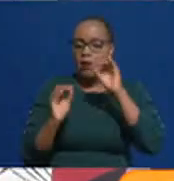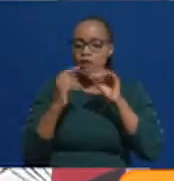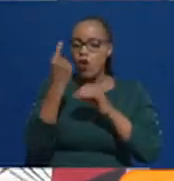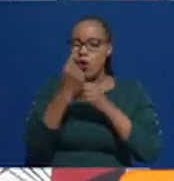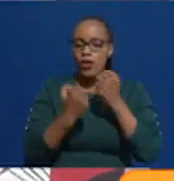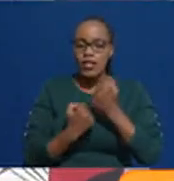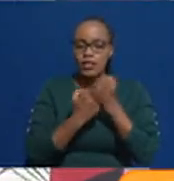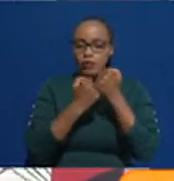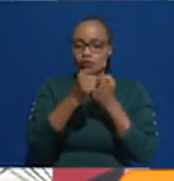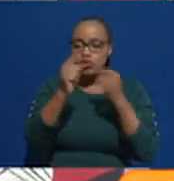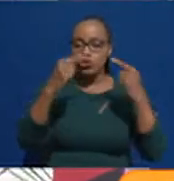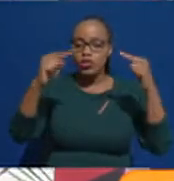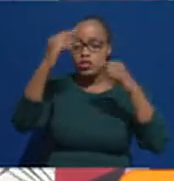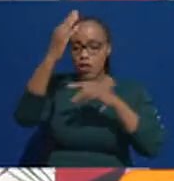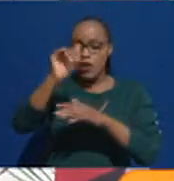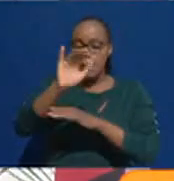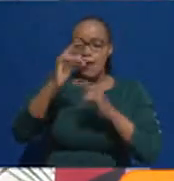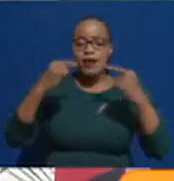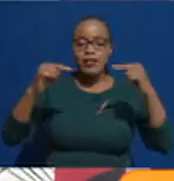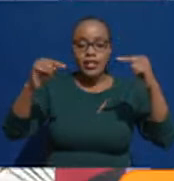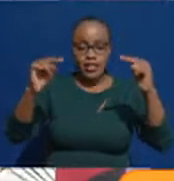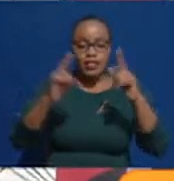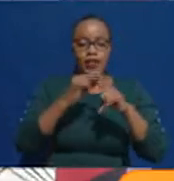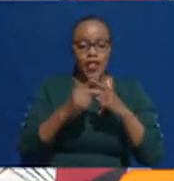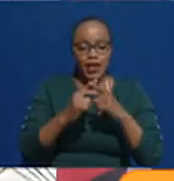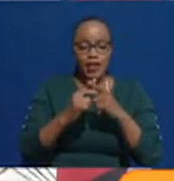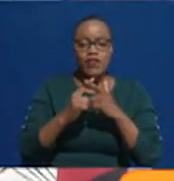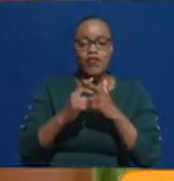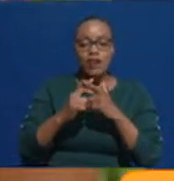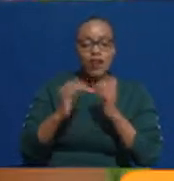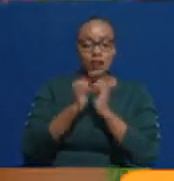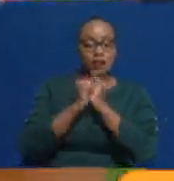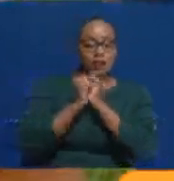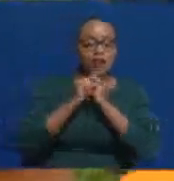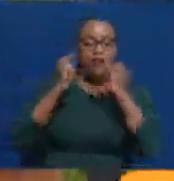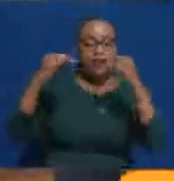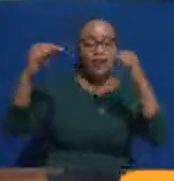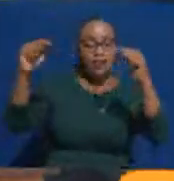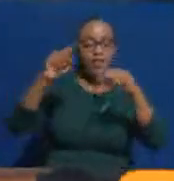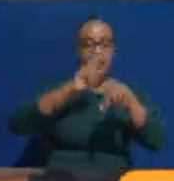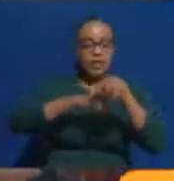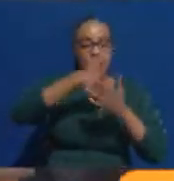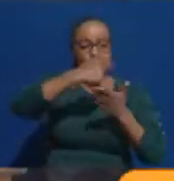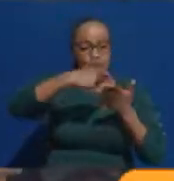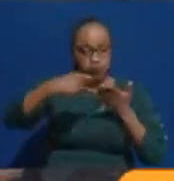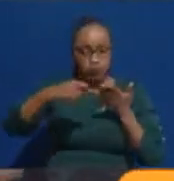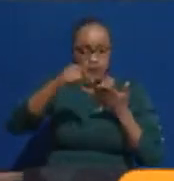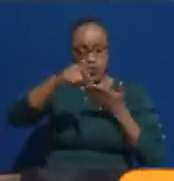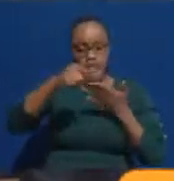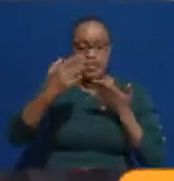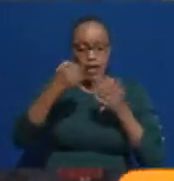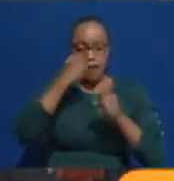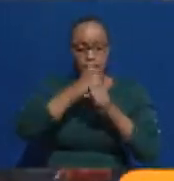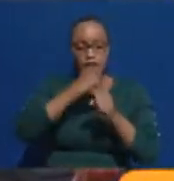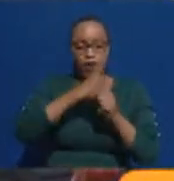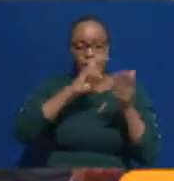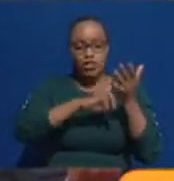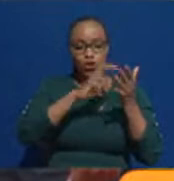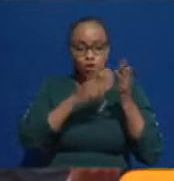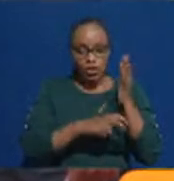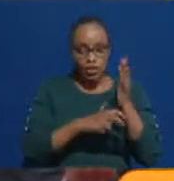to succeed, because in your success is our collective success. Katika kutia sahihi mkataba huu wa